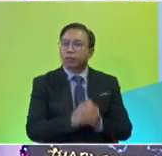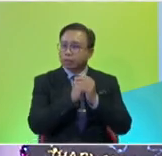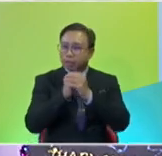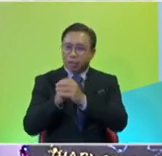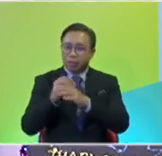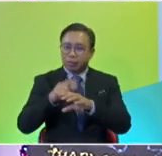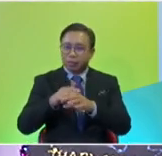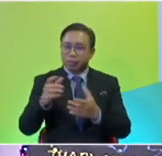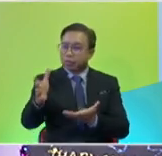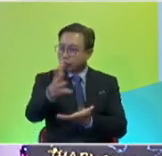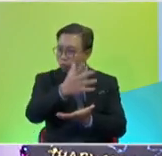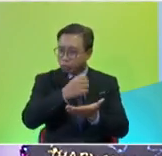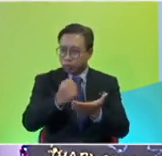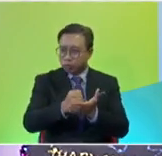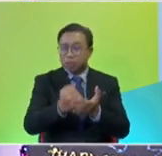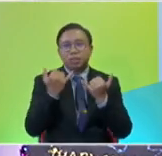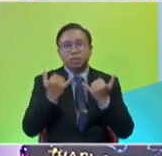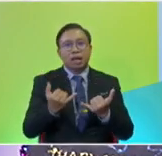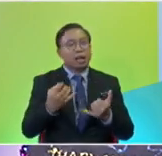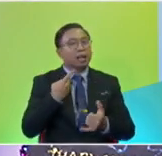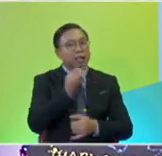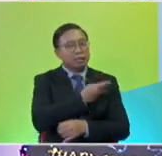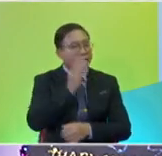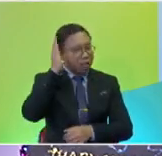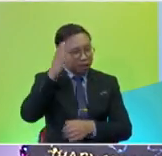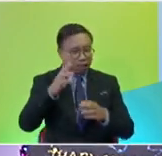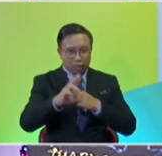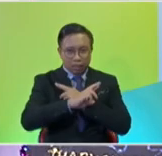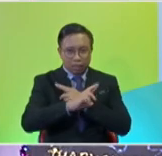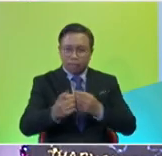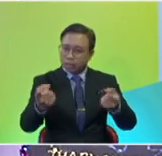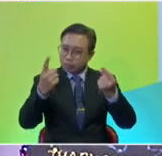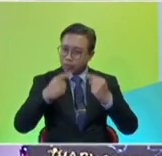dan anda semua dan Sekarang kita akan bahas seketika